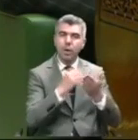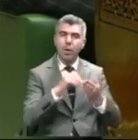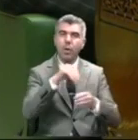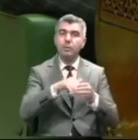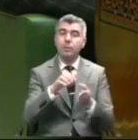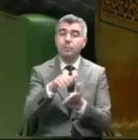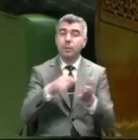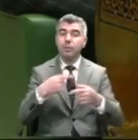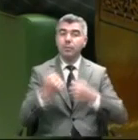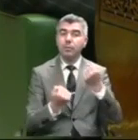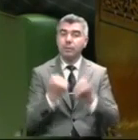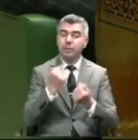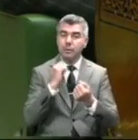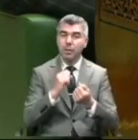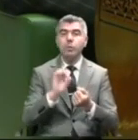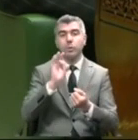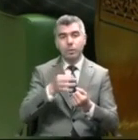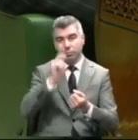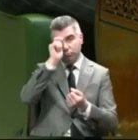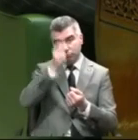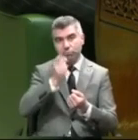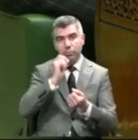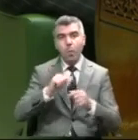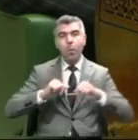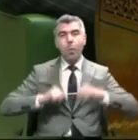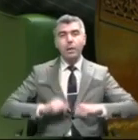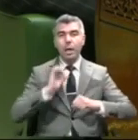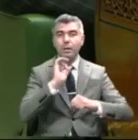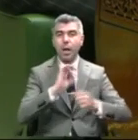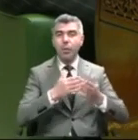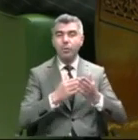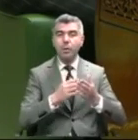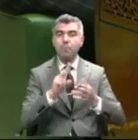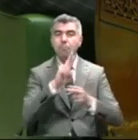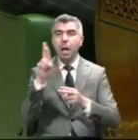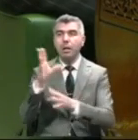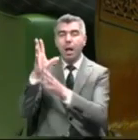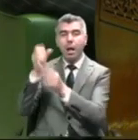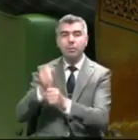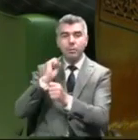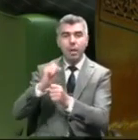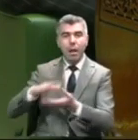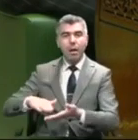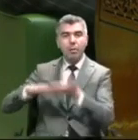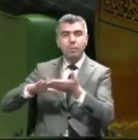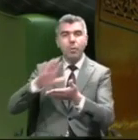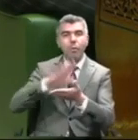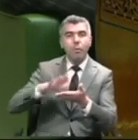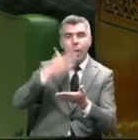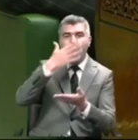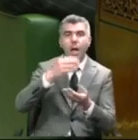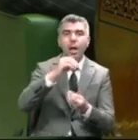المعاصره نتمن عاديا الجهود التي تبذلها الوزاره التعليمات الملكيه الساميه لانجاح عمليه